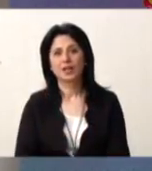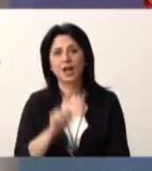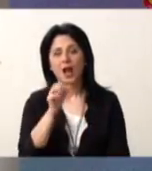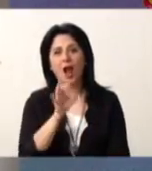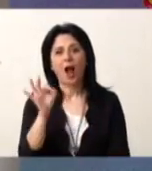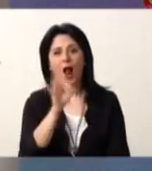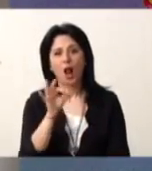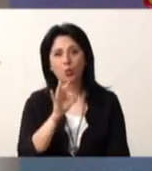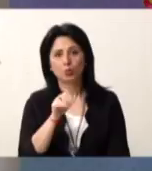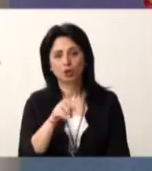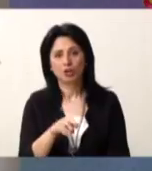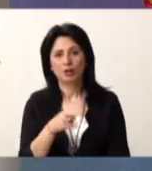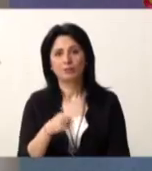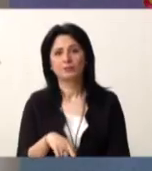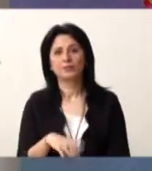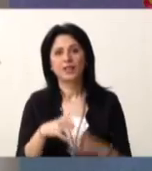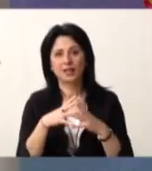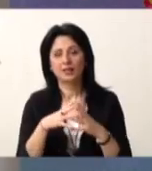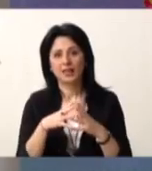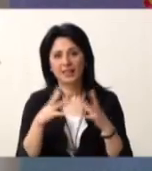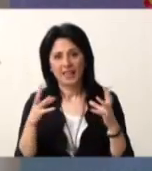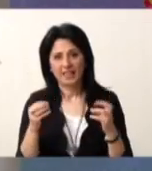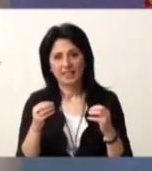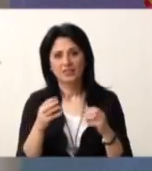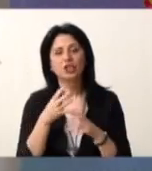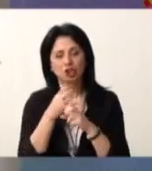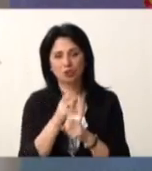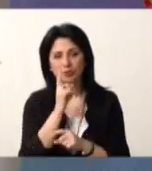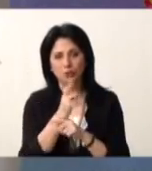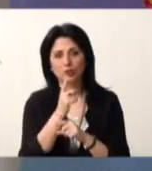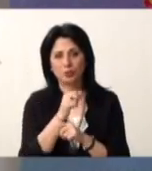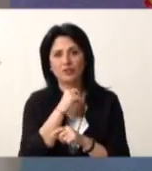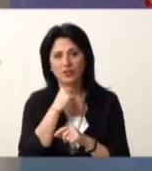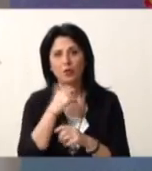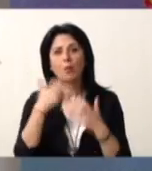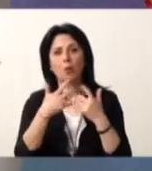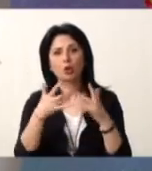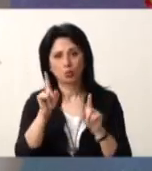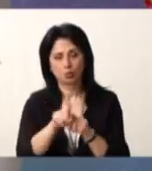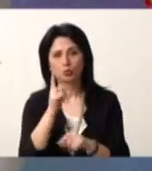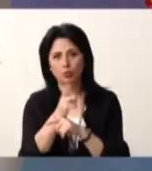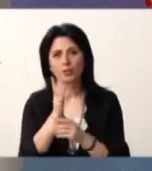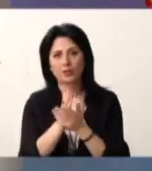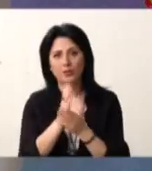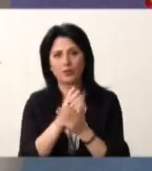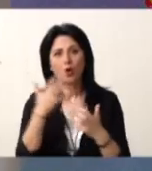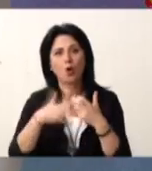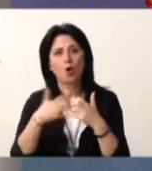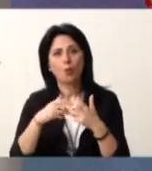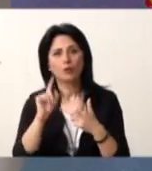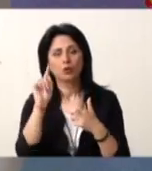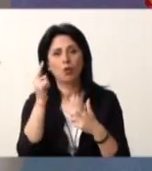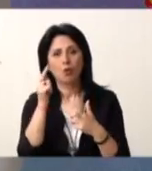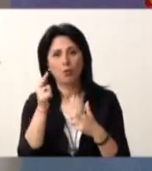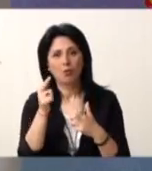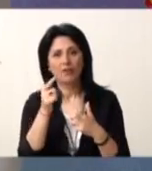ალუჩა, ასევე რაც მჟავიანობას გვიმატებს. ან შეზღუდვა გვაქვს ხილის მხრივ და ბოსტნეულის მხრივათაც, აი ვთქვათ კომბოსტო,